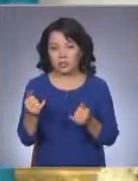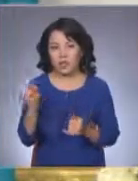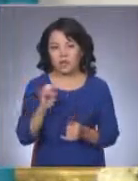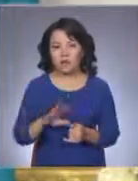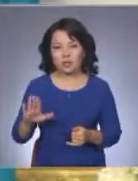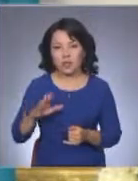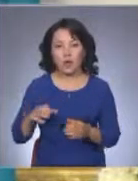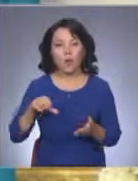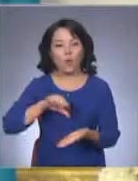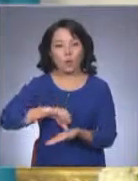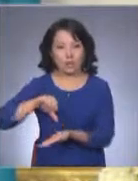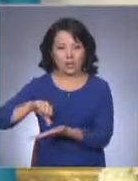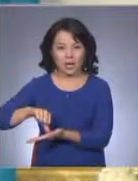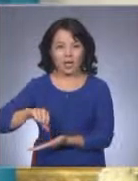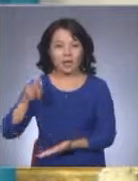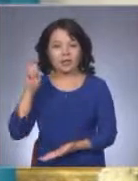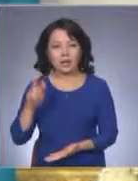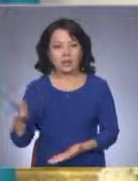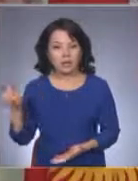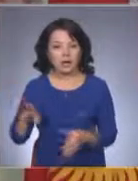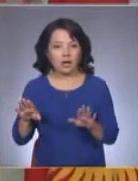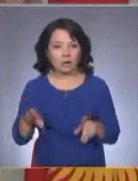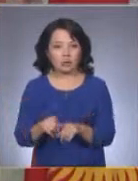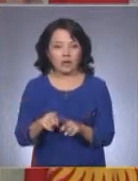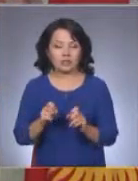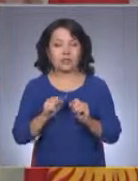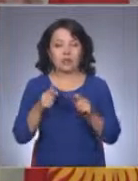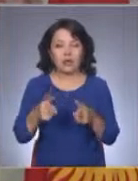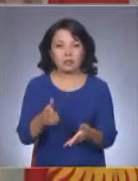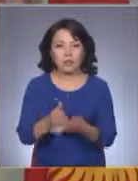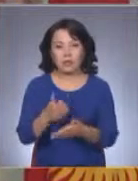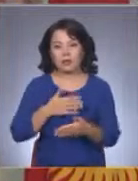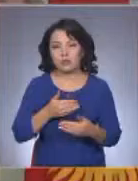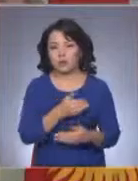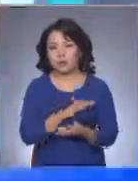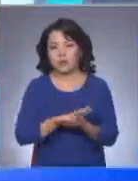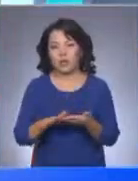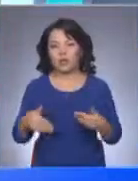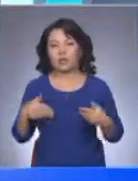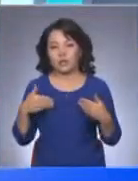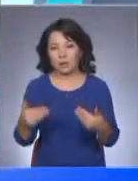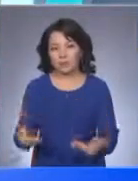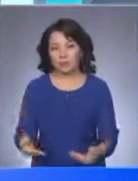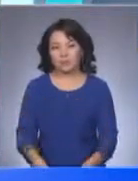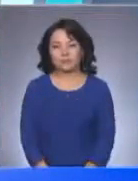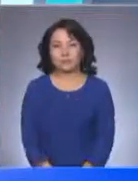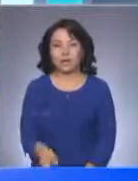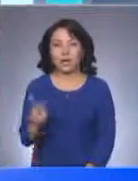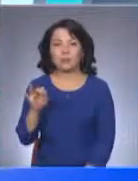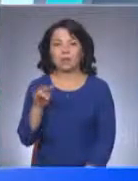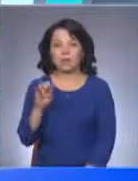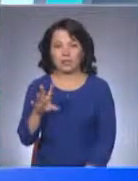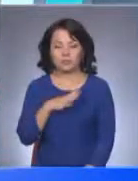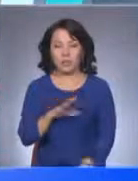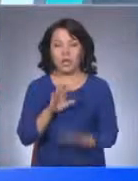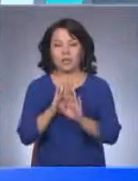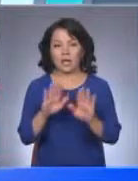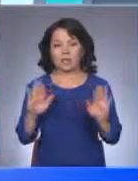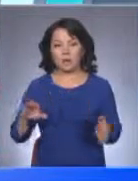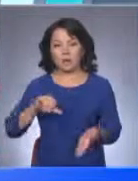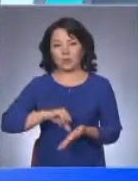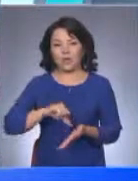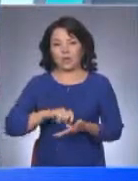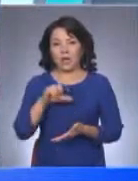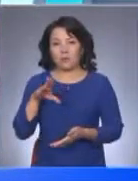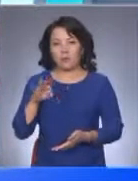Қырғызстанның енуімен мен шын жүрегімнен құттықтаймын. Миланда Экспо көрмесіне қатысып